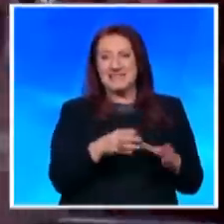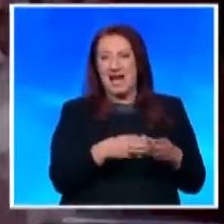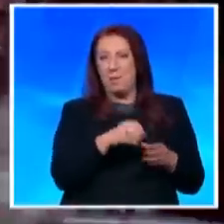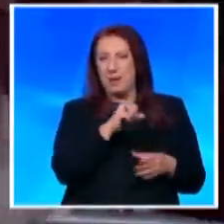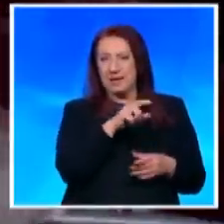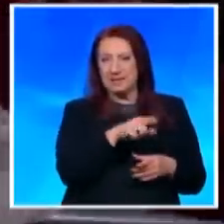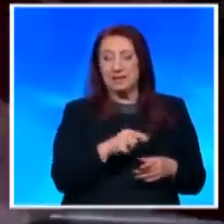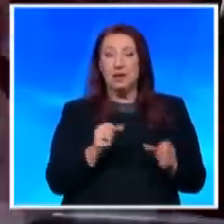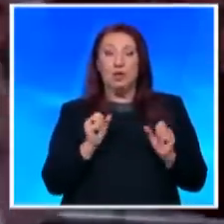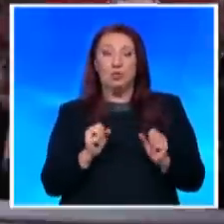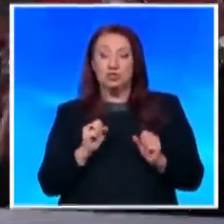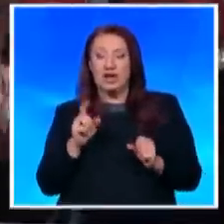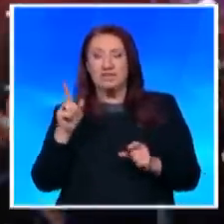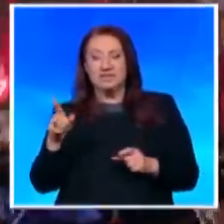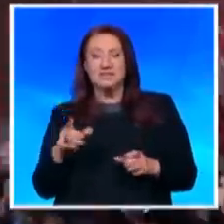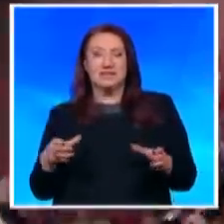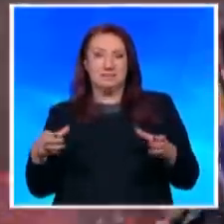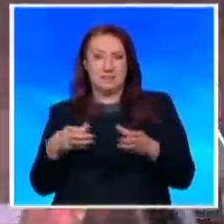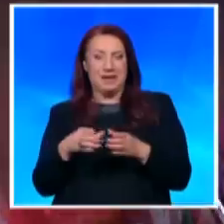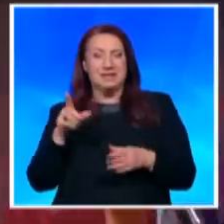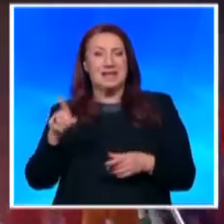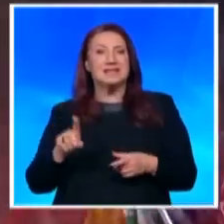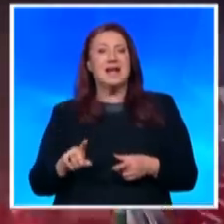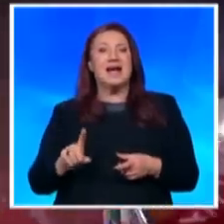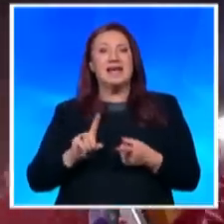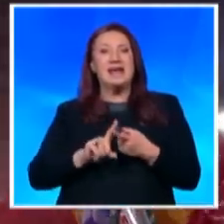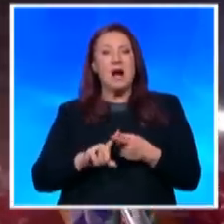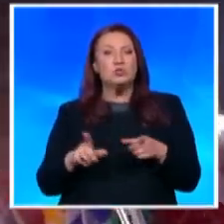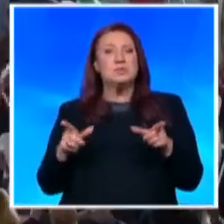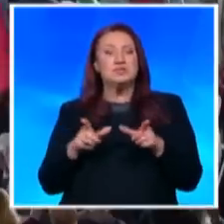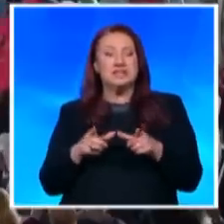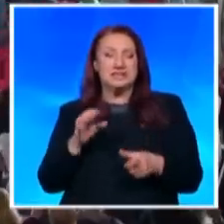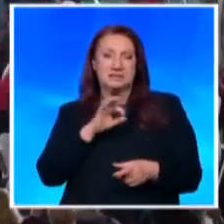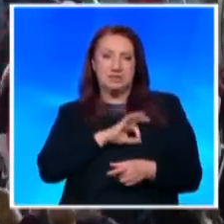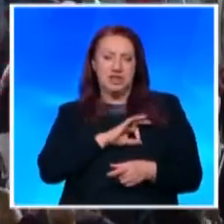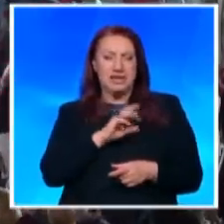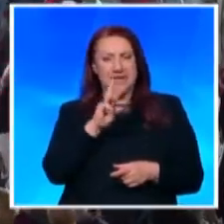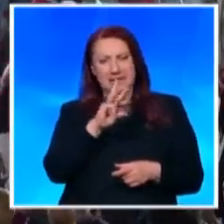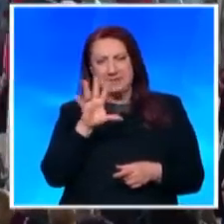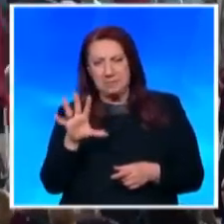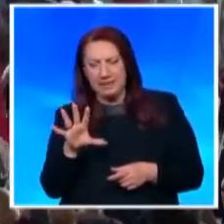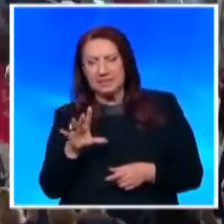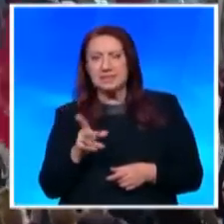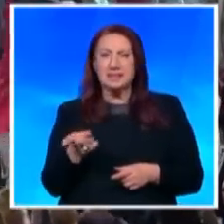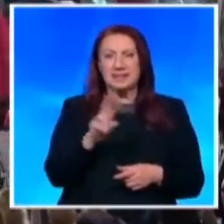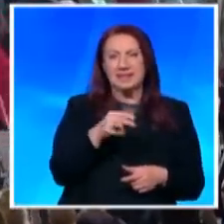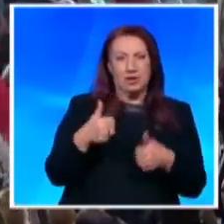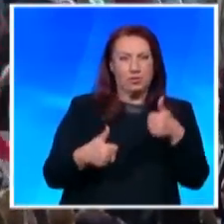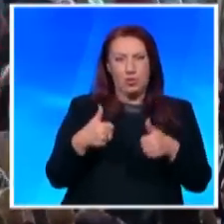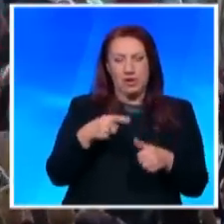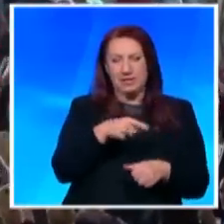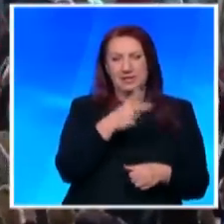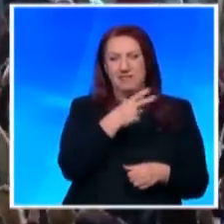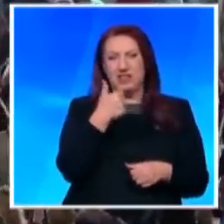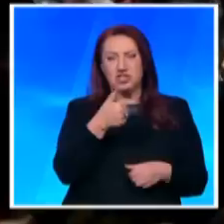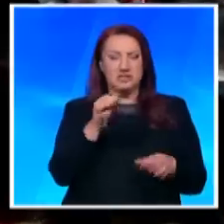Кириакос Мицотакис да спечели около 33% от гласовете, а основният и опонент 26%.